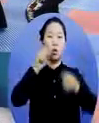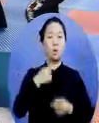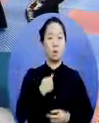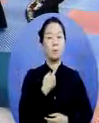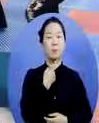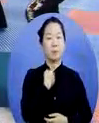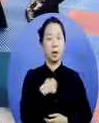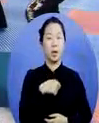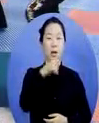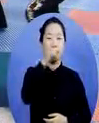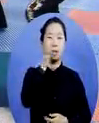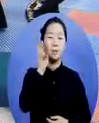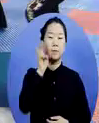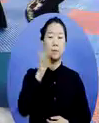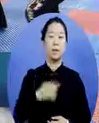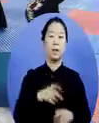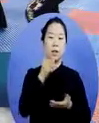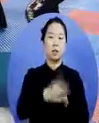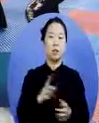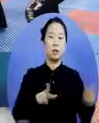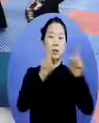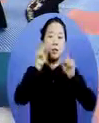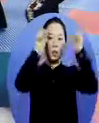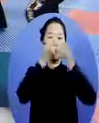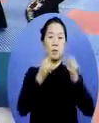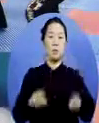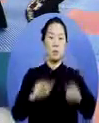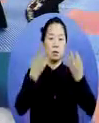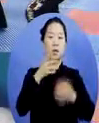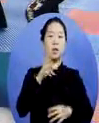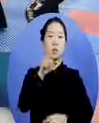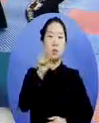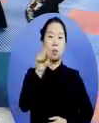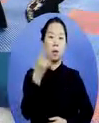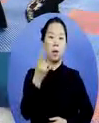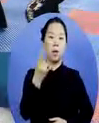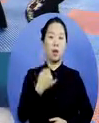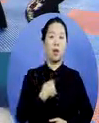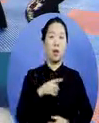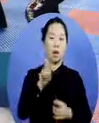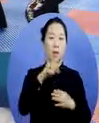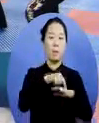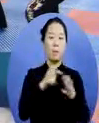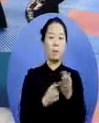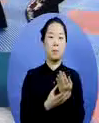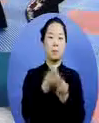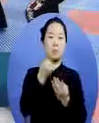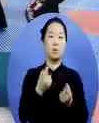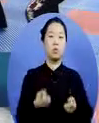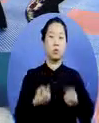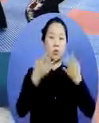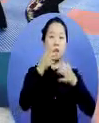하고 계실텐데요 천안 생활 체육 인들의 축제인 제 15회 천안시 장기 생활체육 한마음 축제가 지난 일